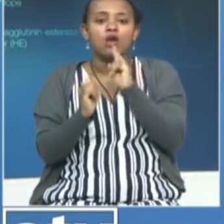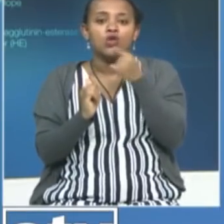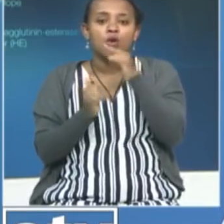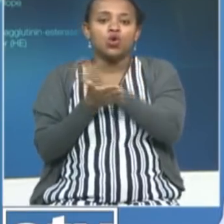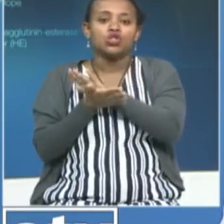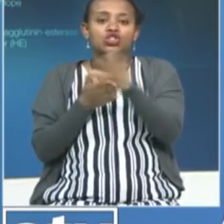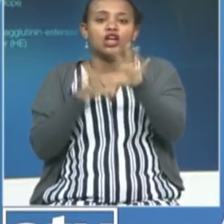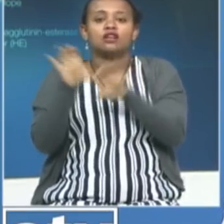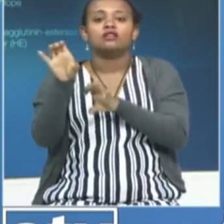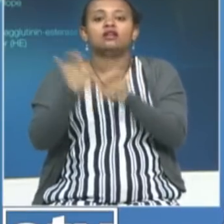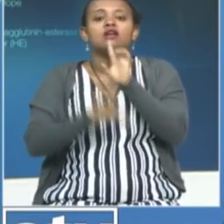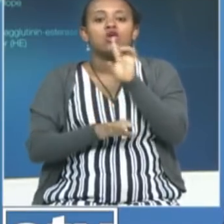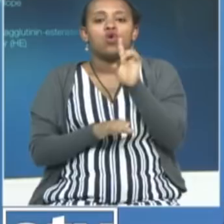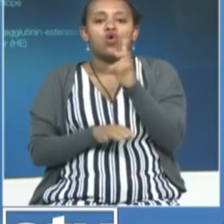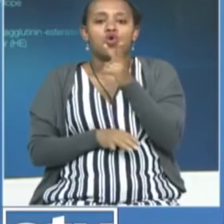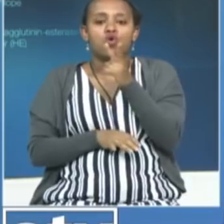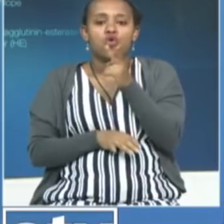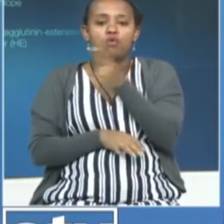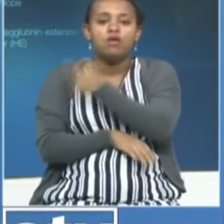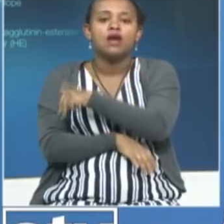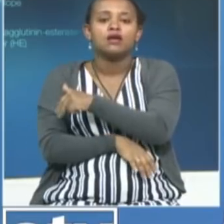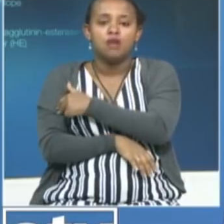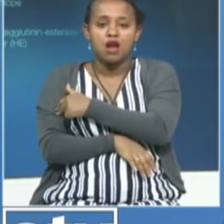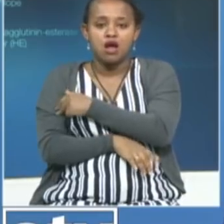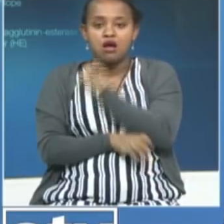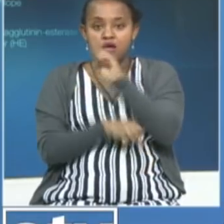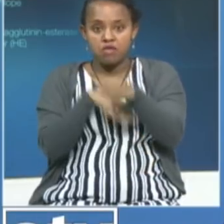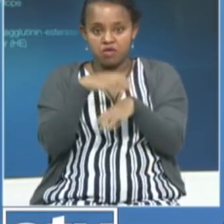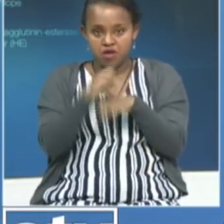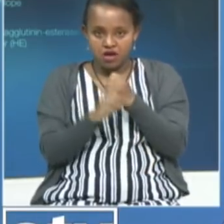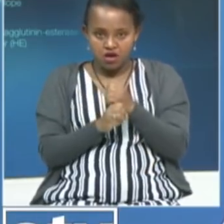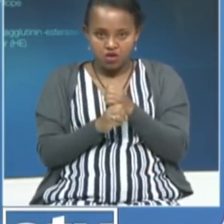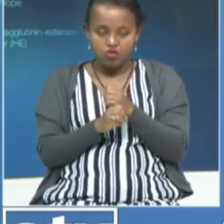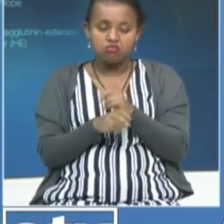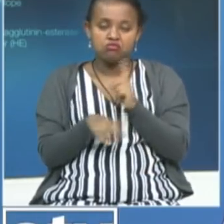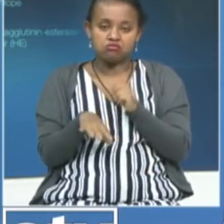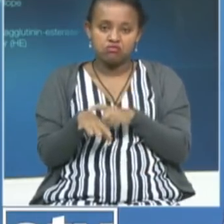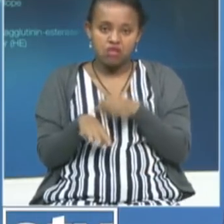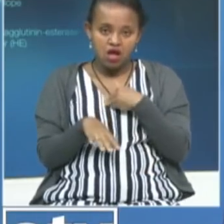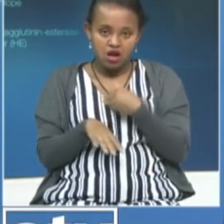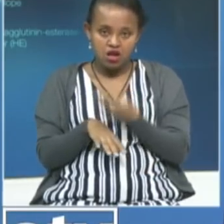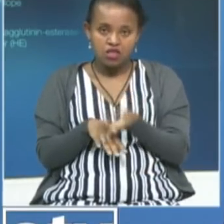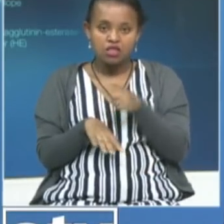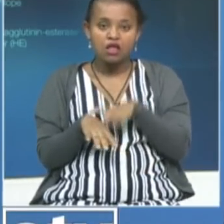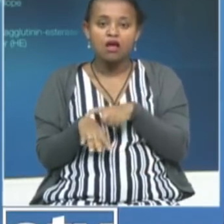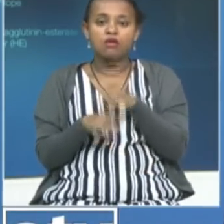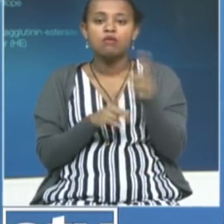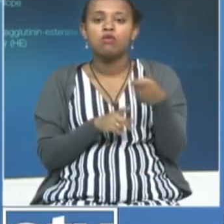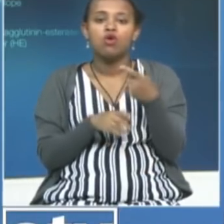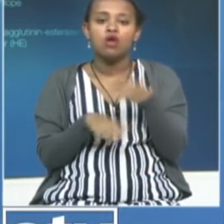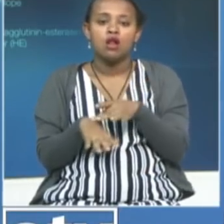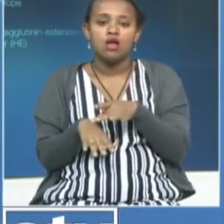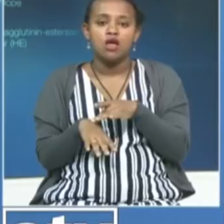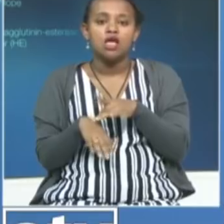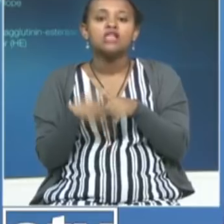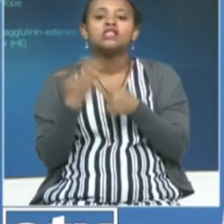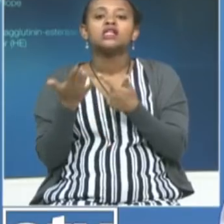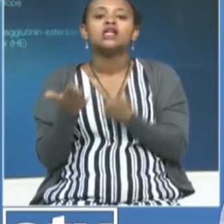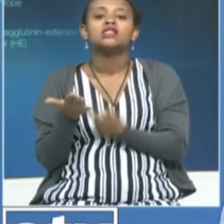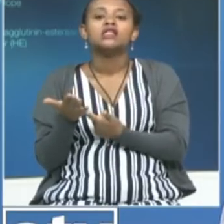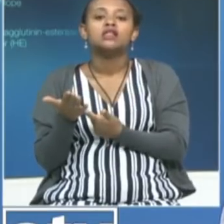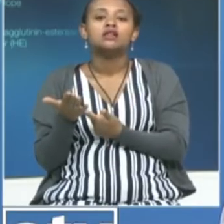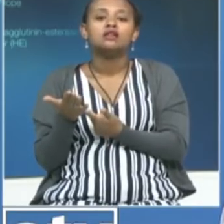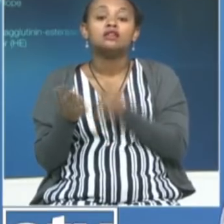ቼክ ተደርጎ ነው በህክምና የሚመከረው በሚመከርበት ወቅትና ቦታ ላይ ተገቢ በሆነ ቦታ ላይ። ስለዚህ